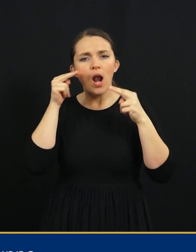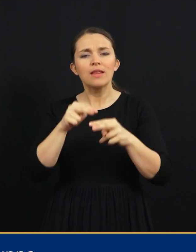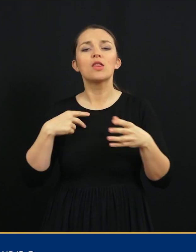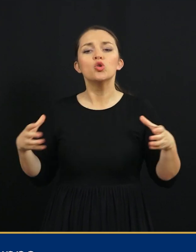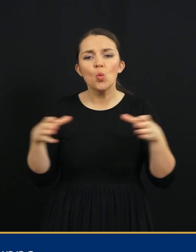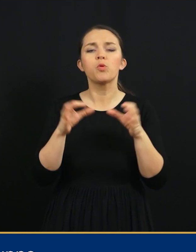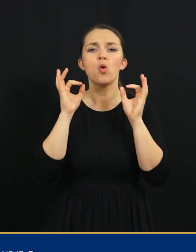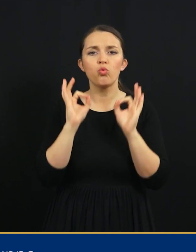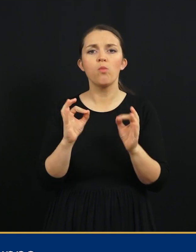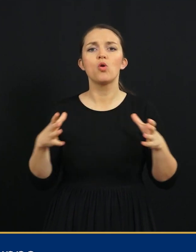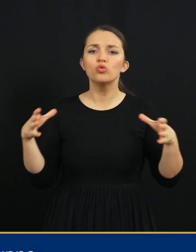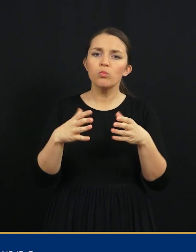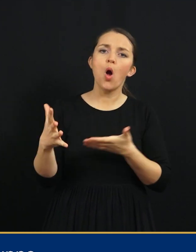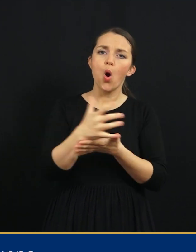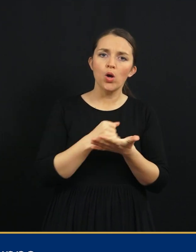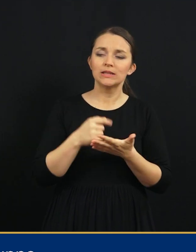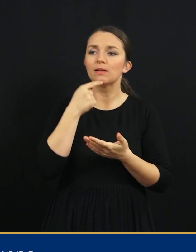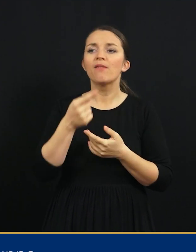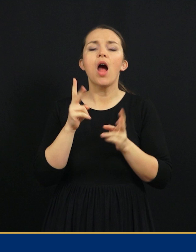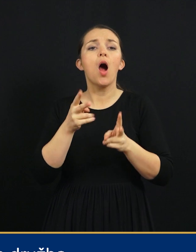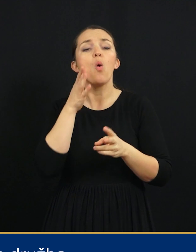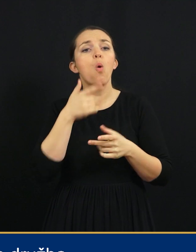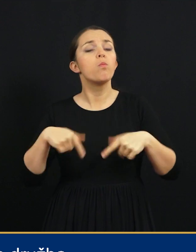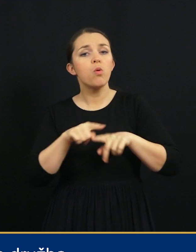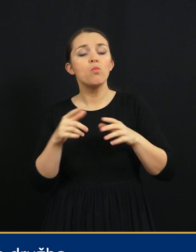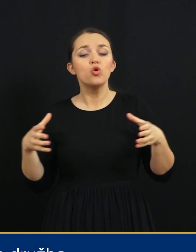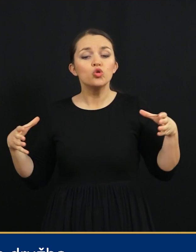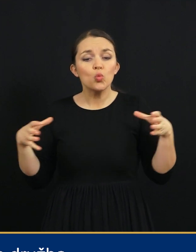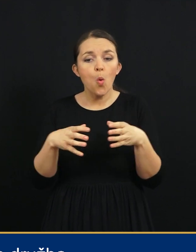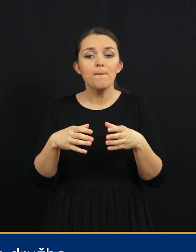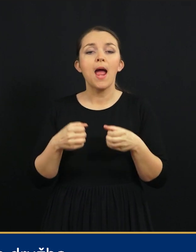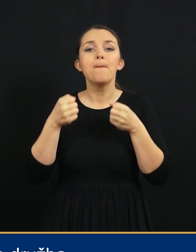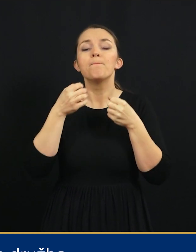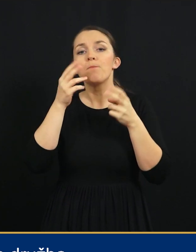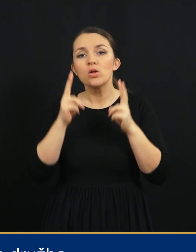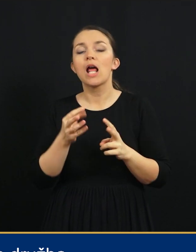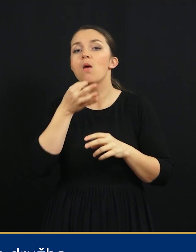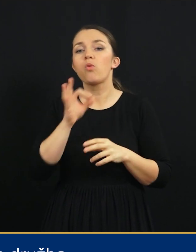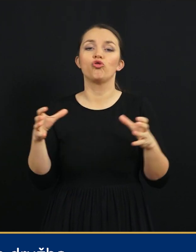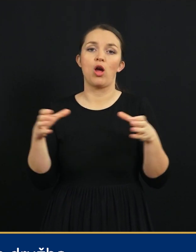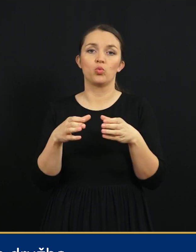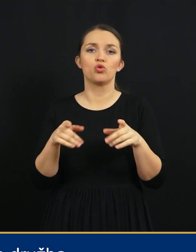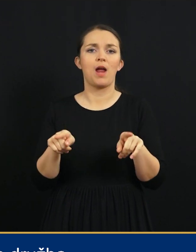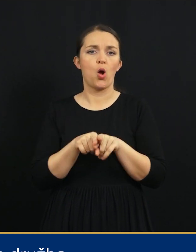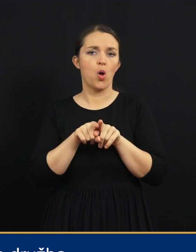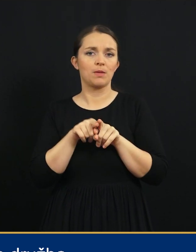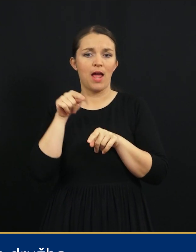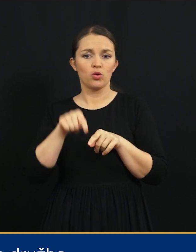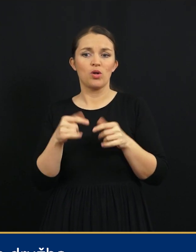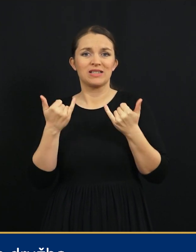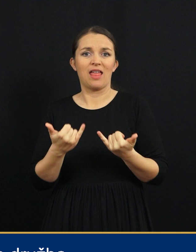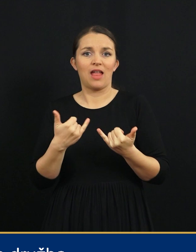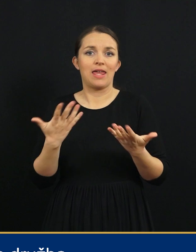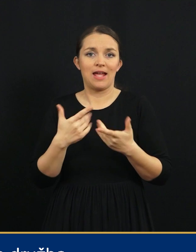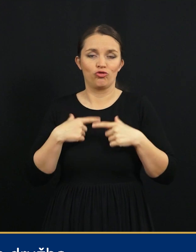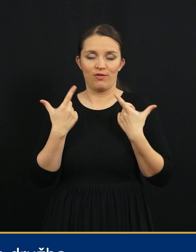skupno dobro in skupno korist. Se pravi, kako bomo skupaj postajali boljša družba od te, v kateri